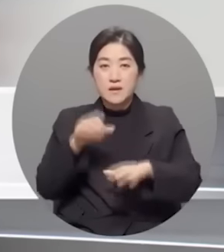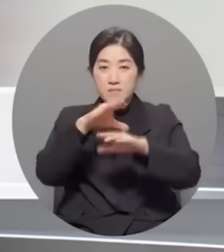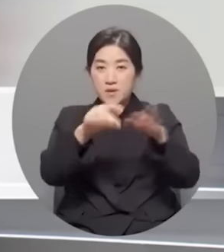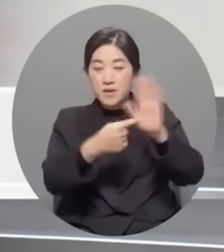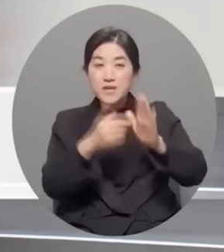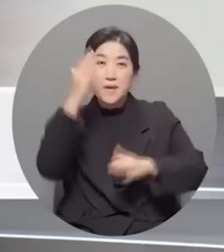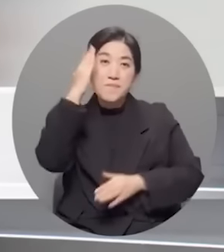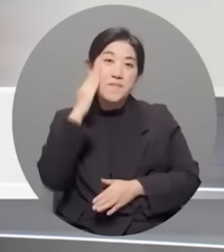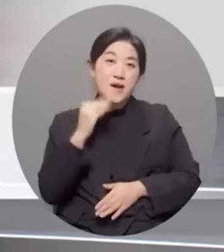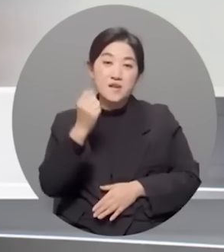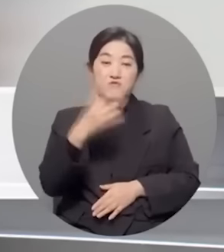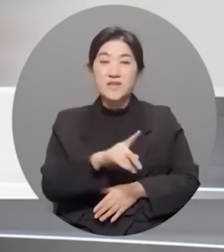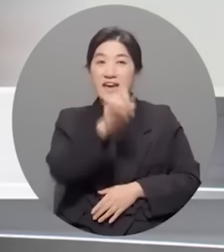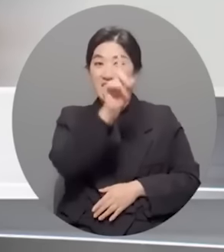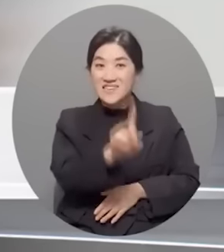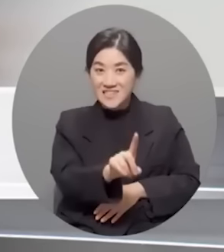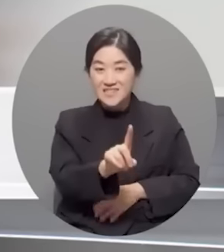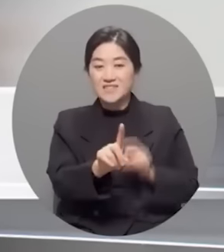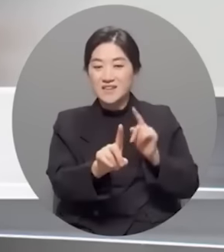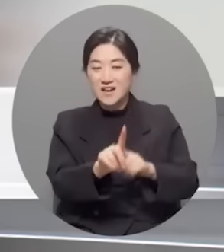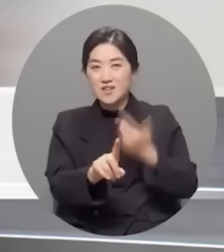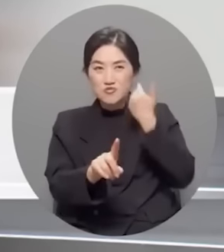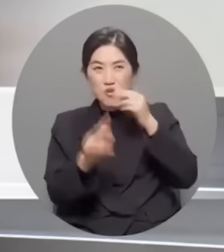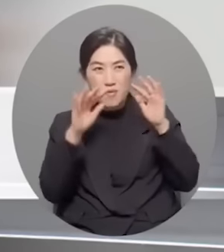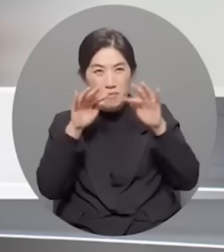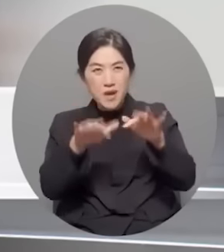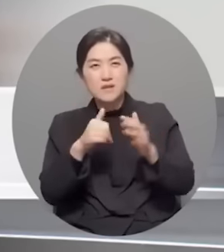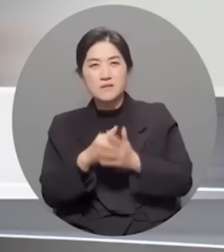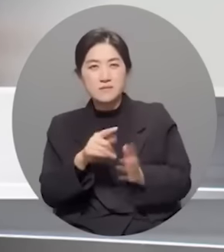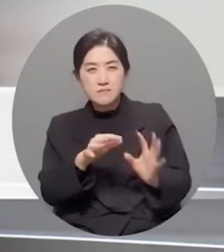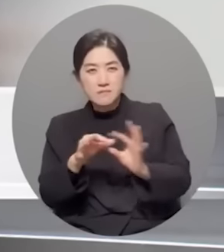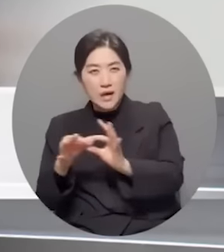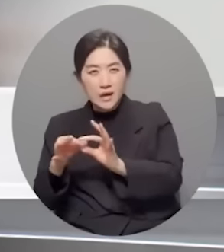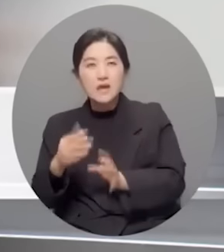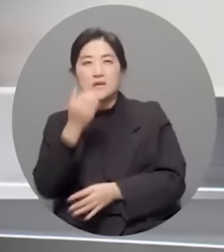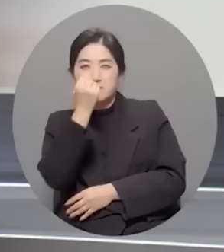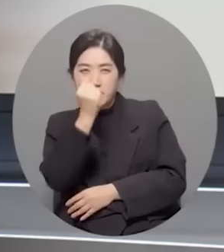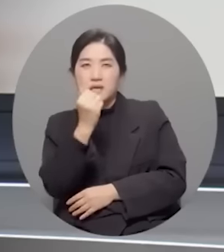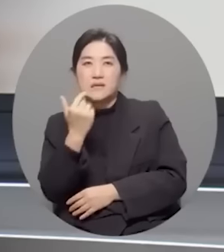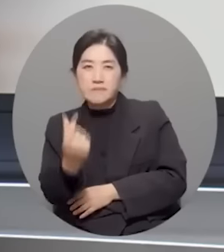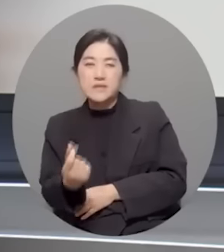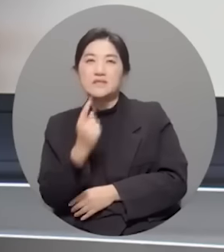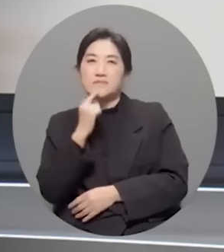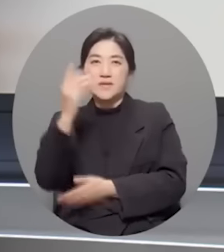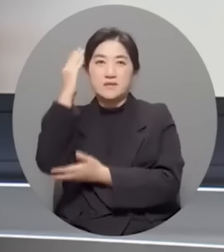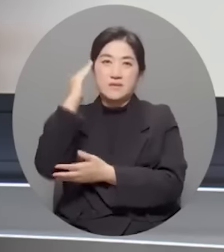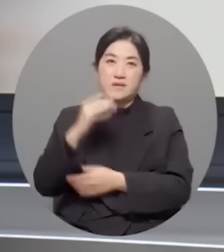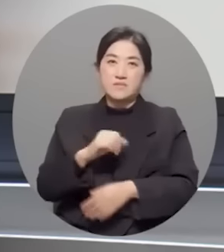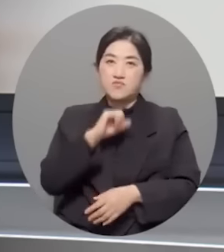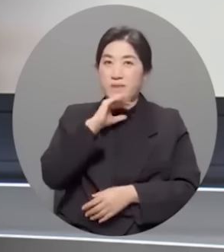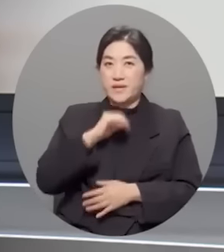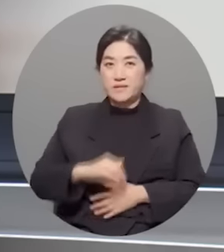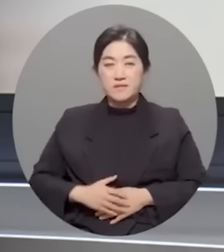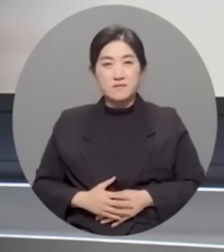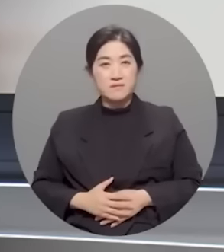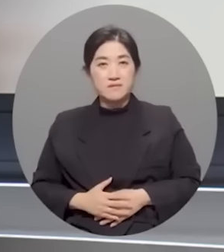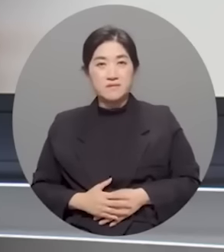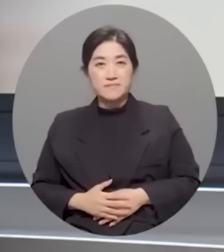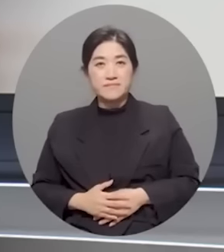파란색 숫자 1이 누가 보더라도 무가를 연상하기 충분해 보인다고 했습니다 이나호